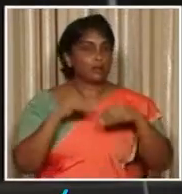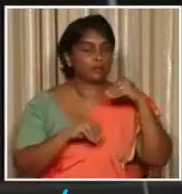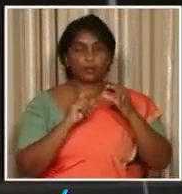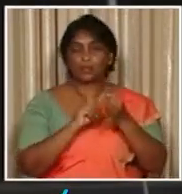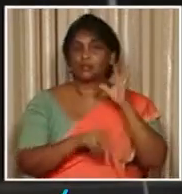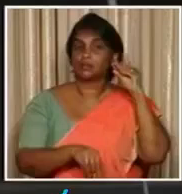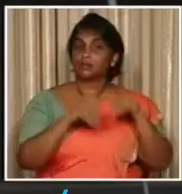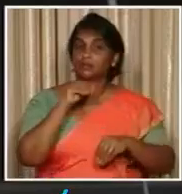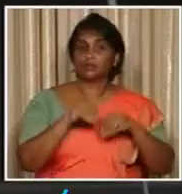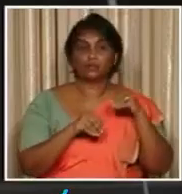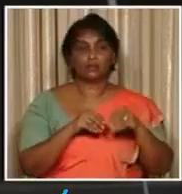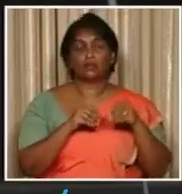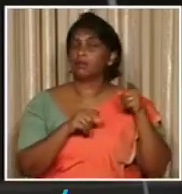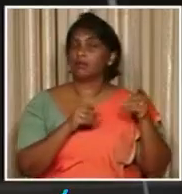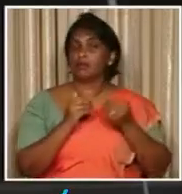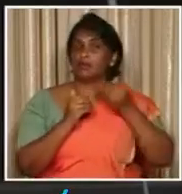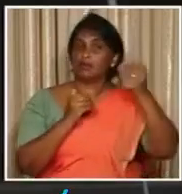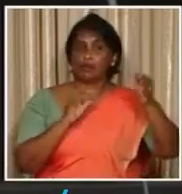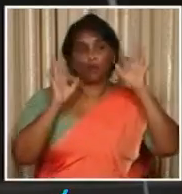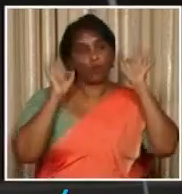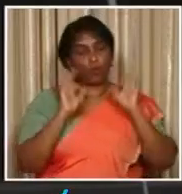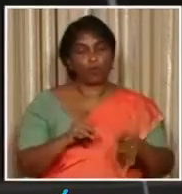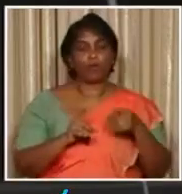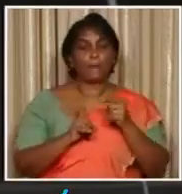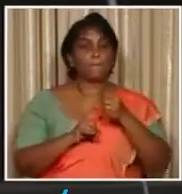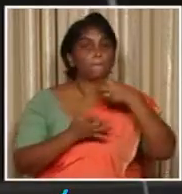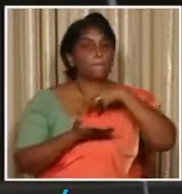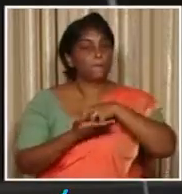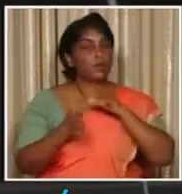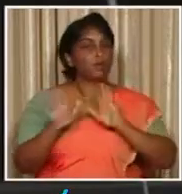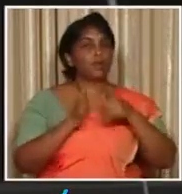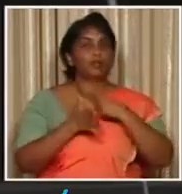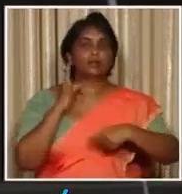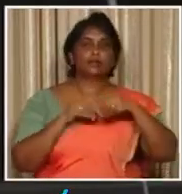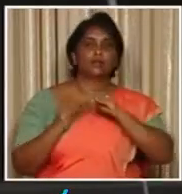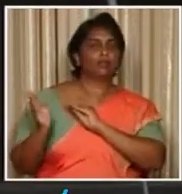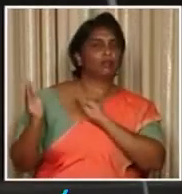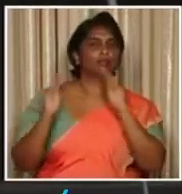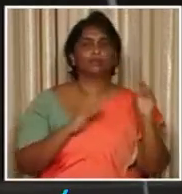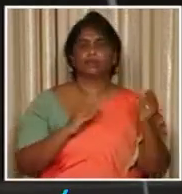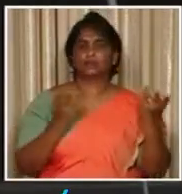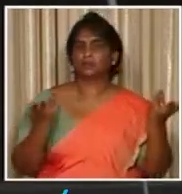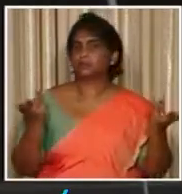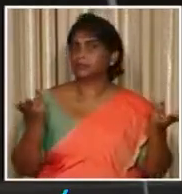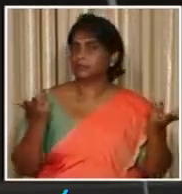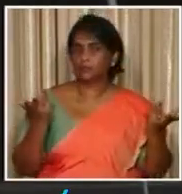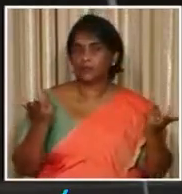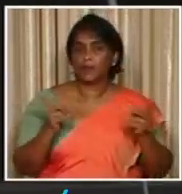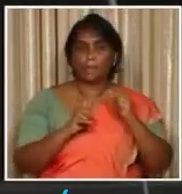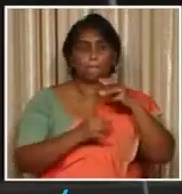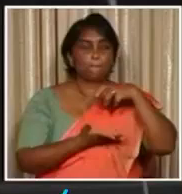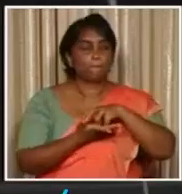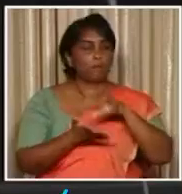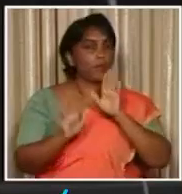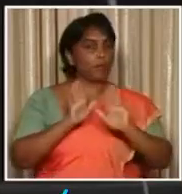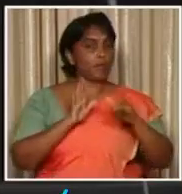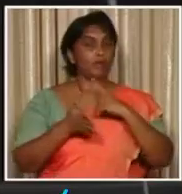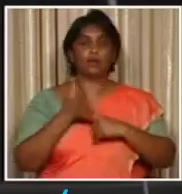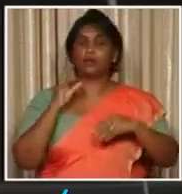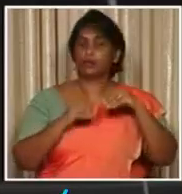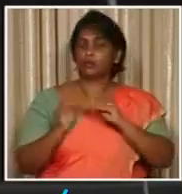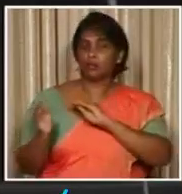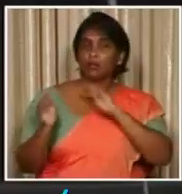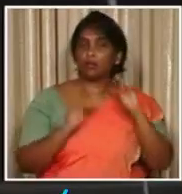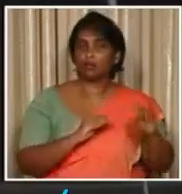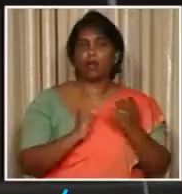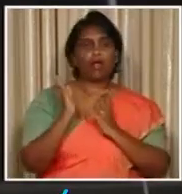janajipati warne chande, kal dalahne tuh nanti palapan le chande kal dalah, itu kote, ini palapan le chande, kal dalah